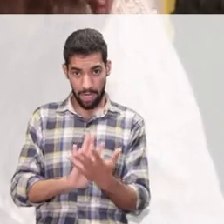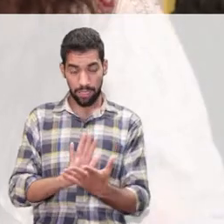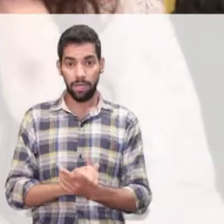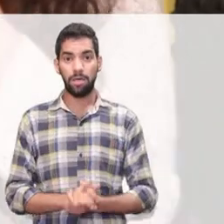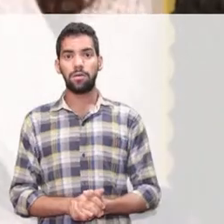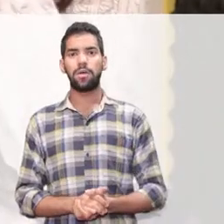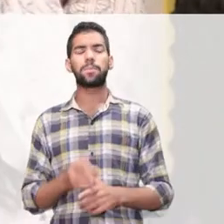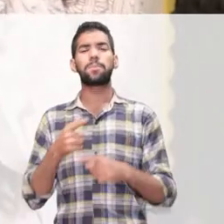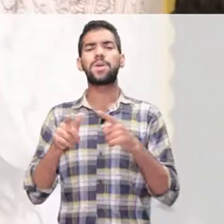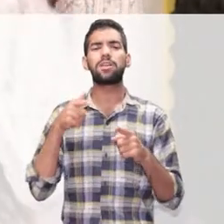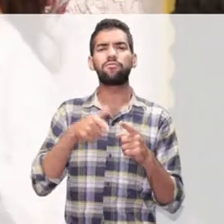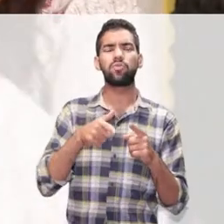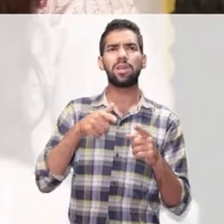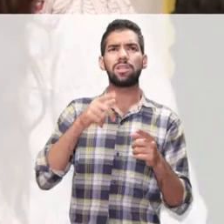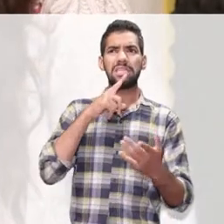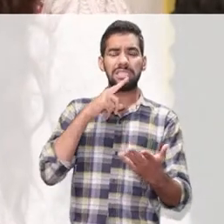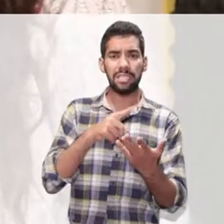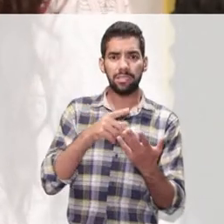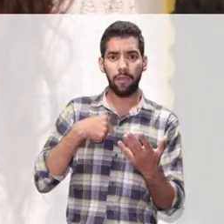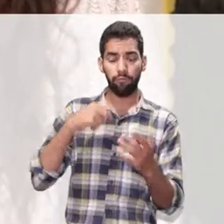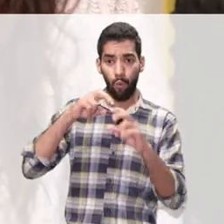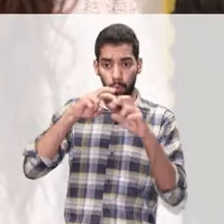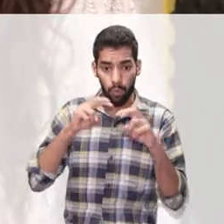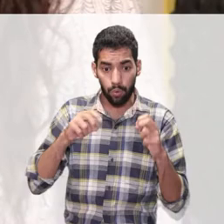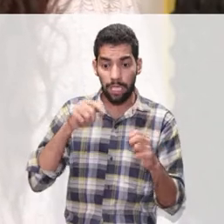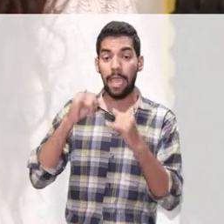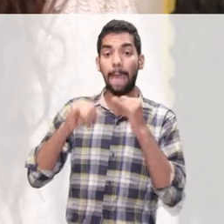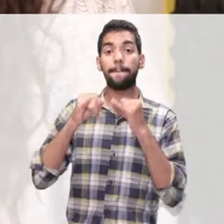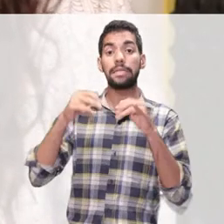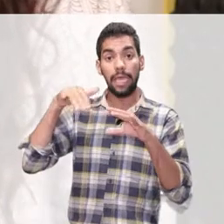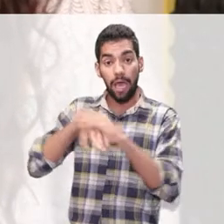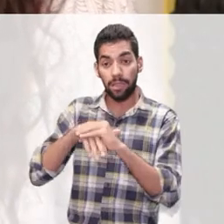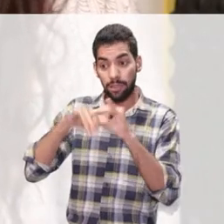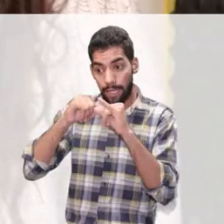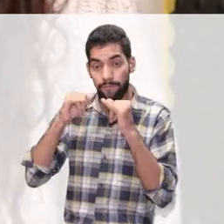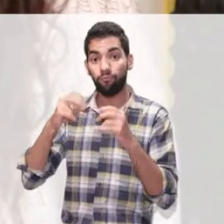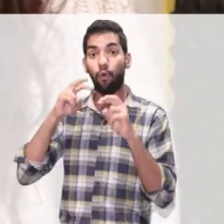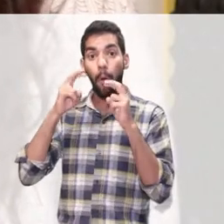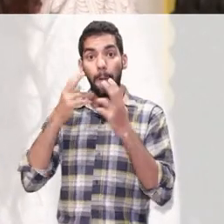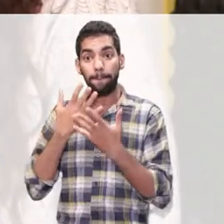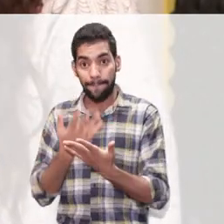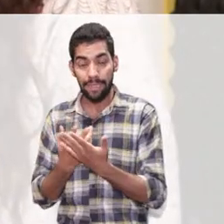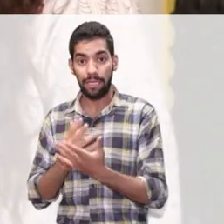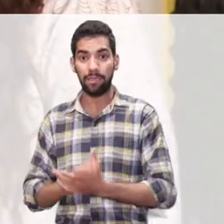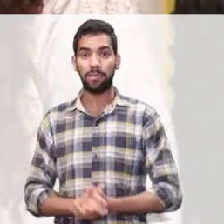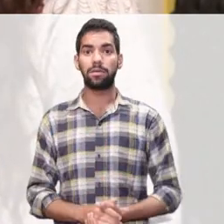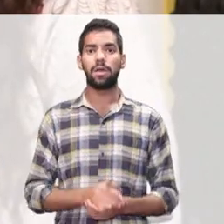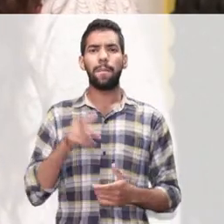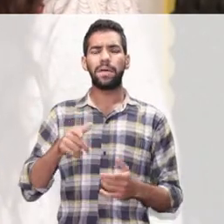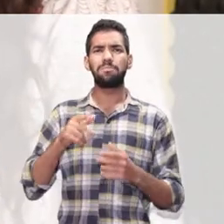और ढूंढते हैं इन एनिमल्स फैन एसिड एनिमल्स